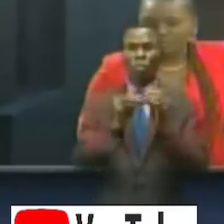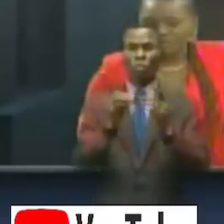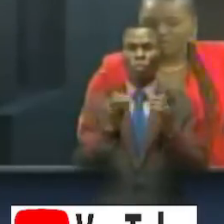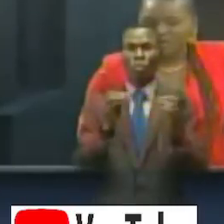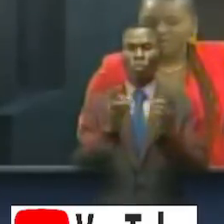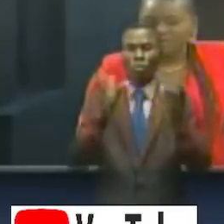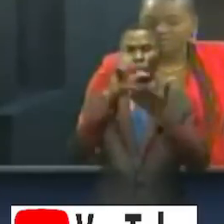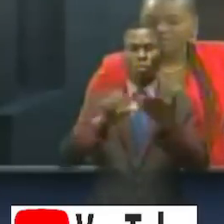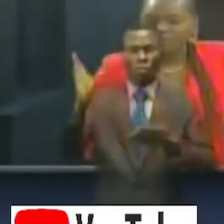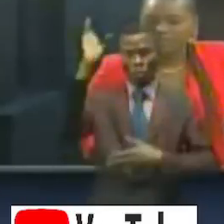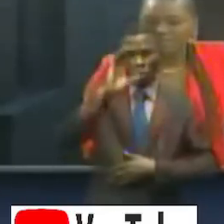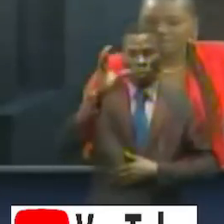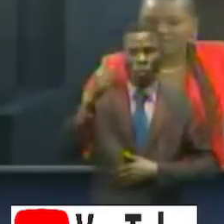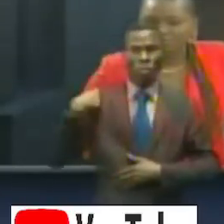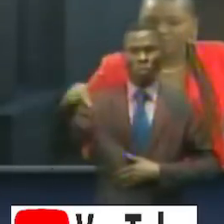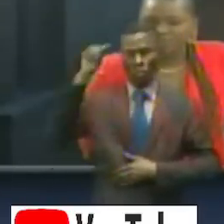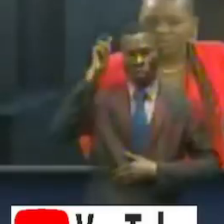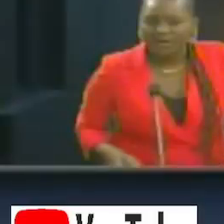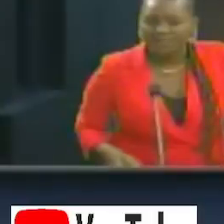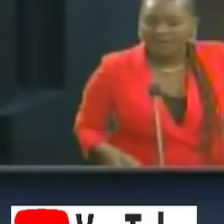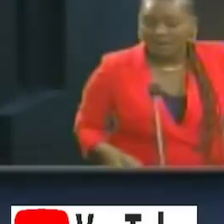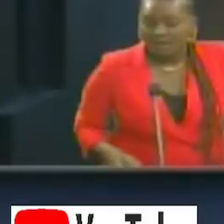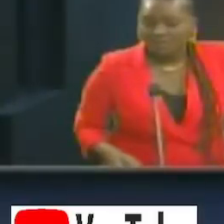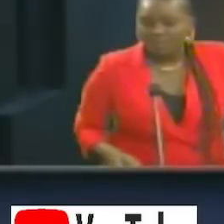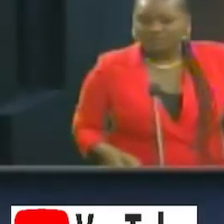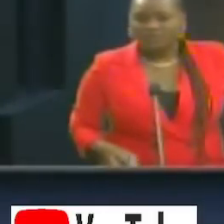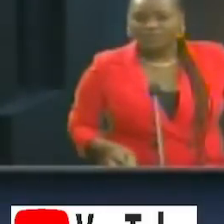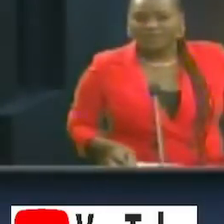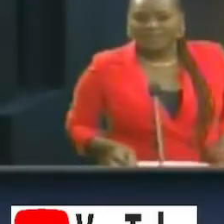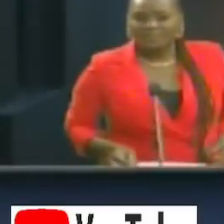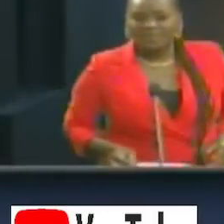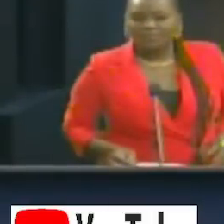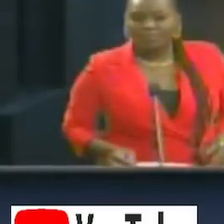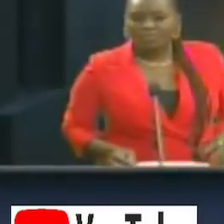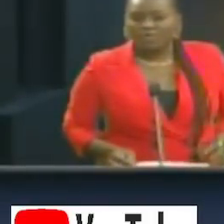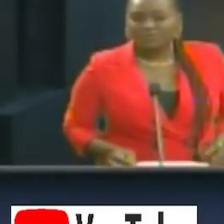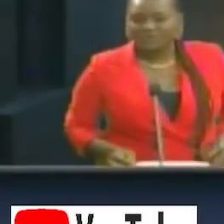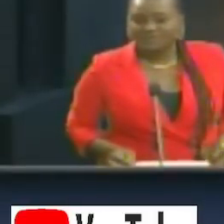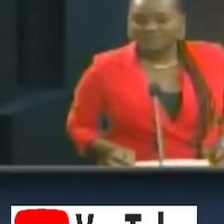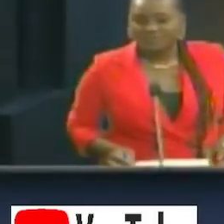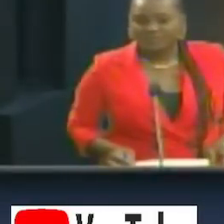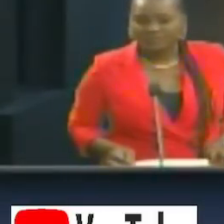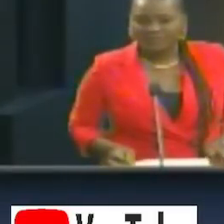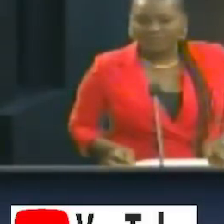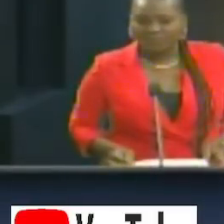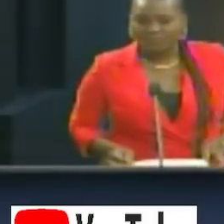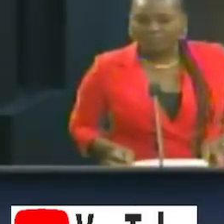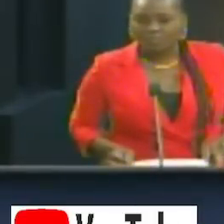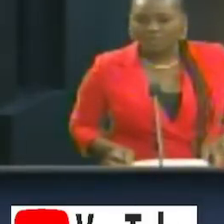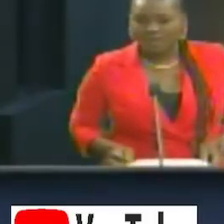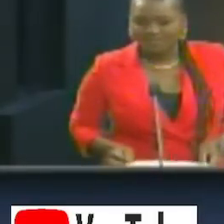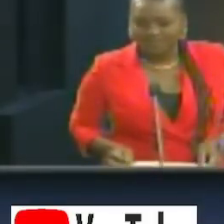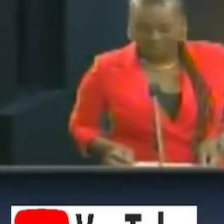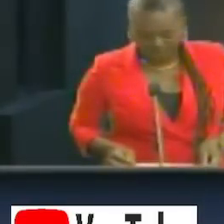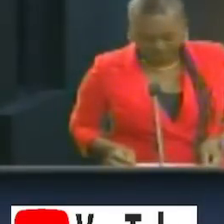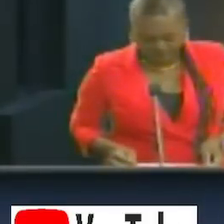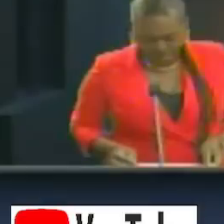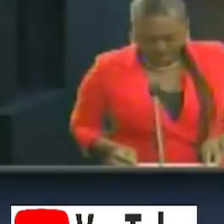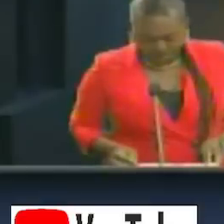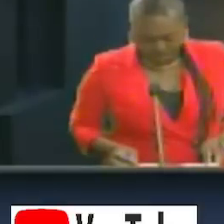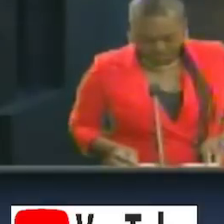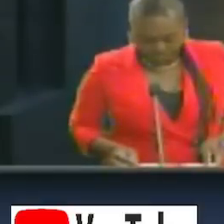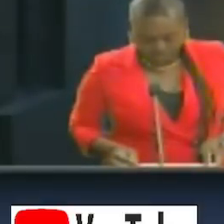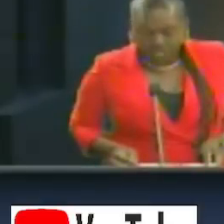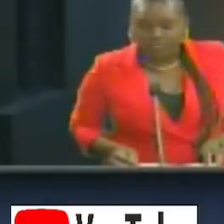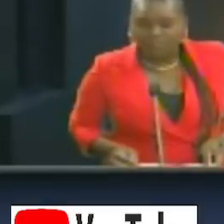lieutenant général et gouverneur militaire Johnny Luboya. La population, quant à elle, plaide pour que la justice soit faite pour espérer enfin